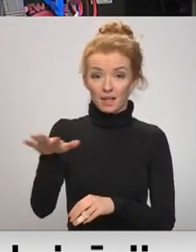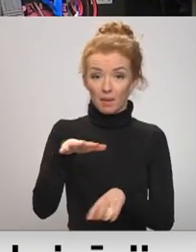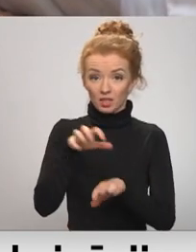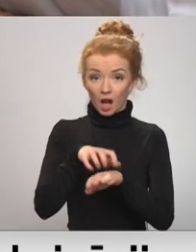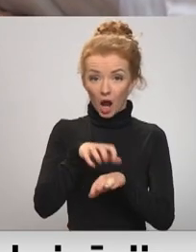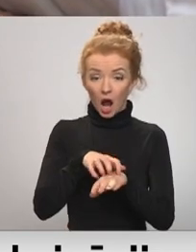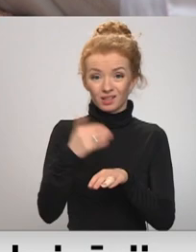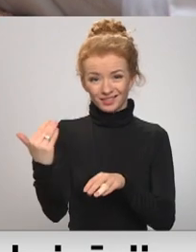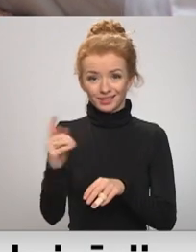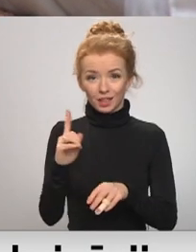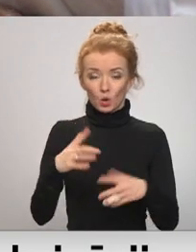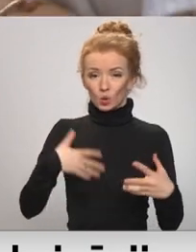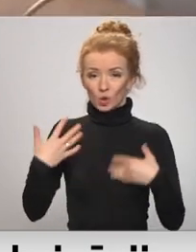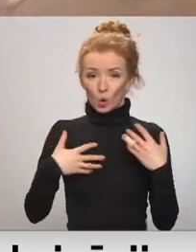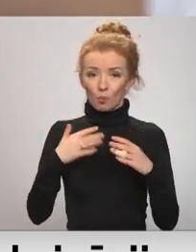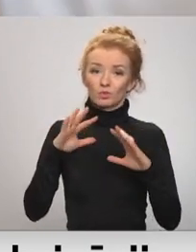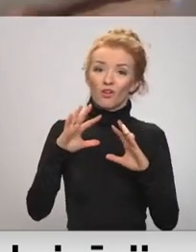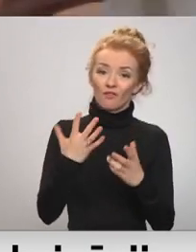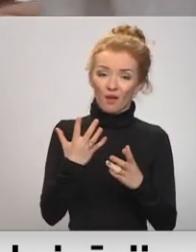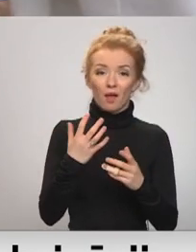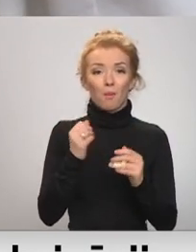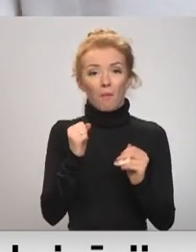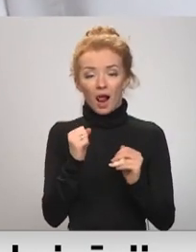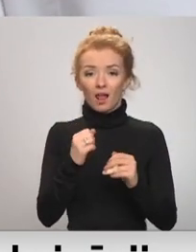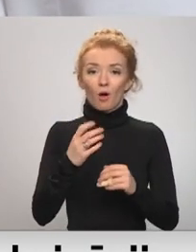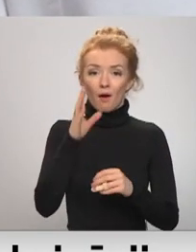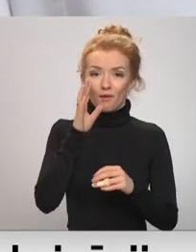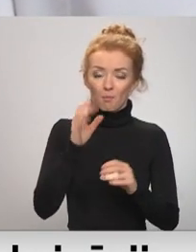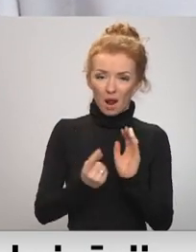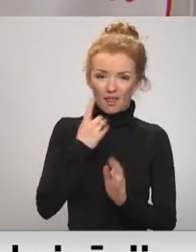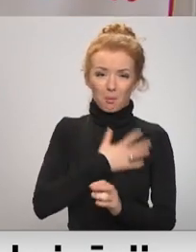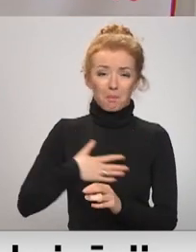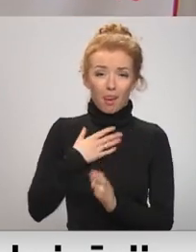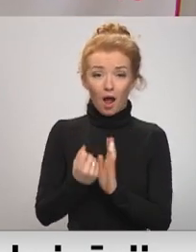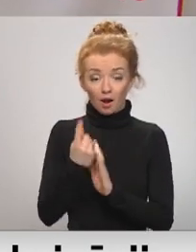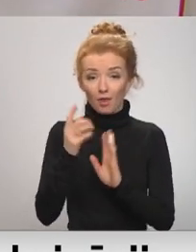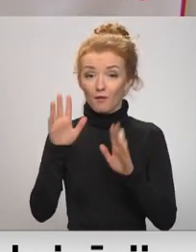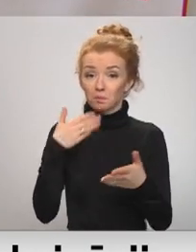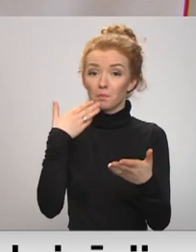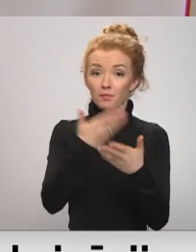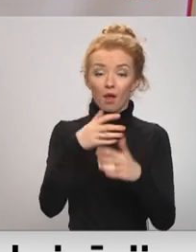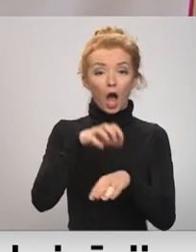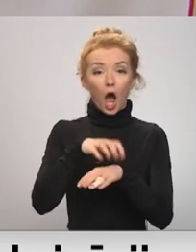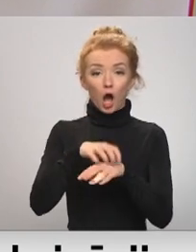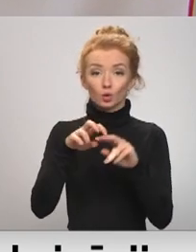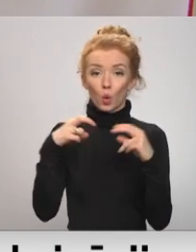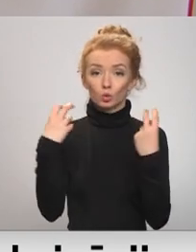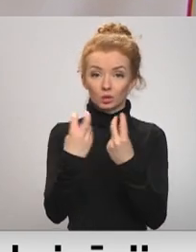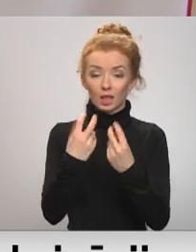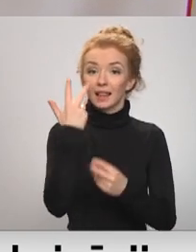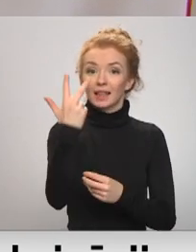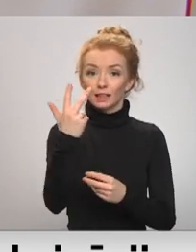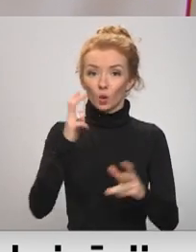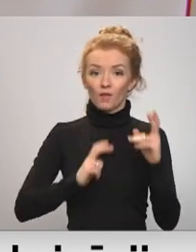kuri ģimenes ārstiem ir bažas vai vakcīna pret COVID-19 neizraisīs dzīvībai bīstamas blaknes, var pieteikties ārstu konsīlijam kādā no trim